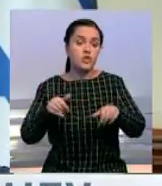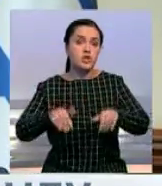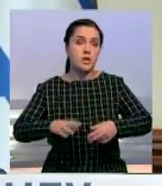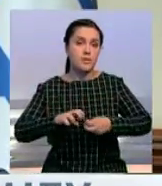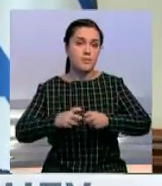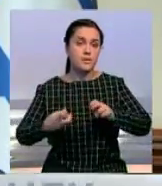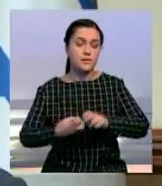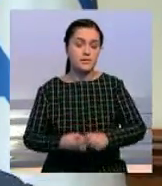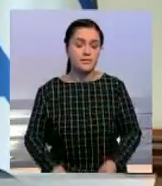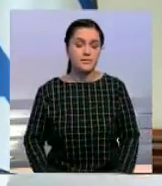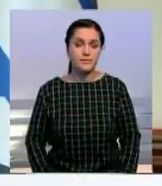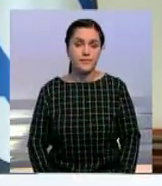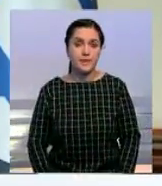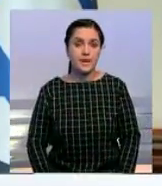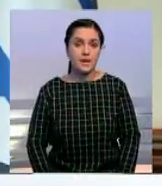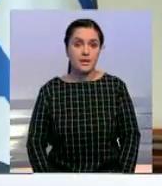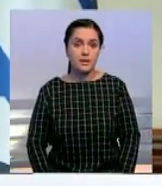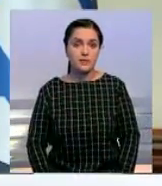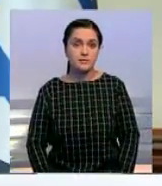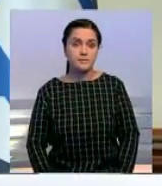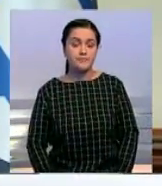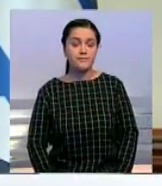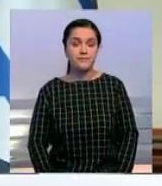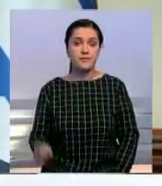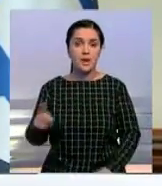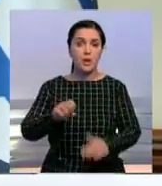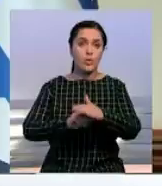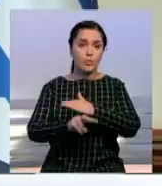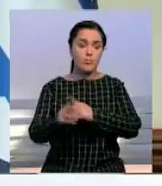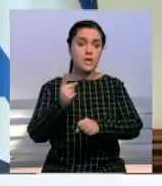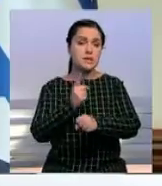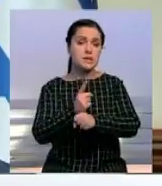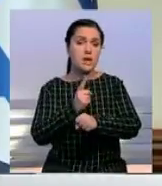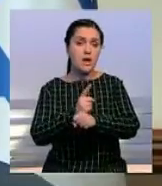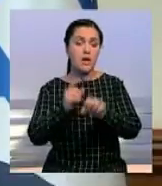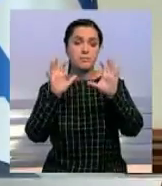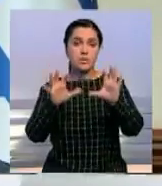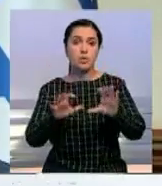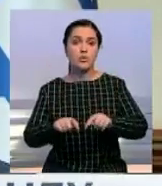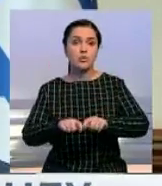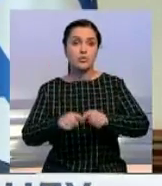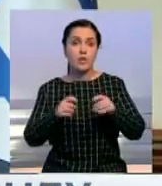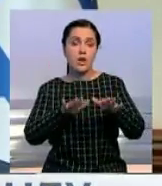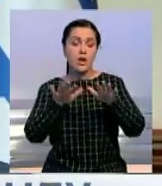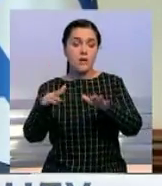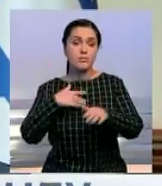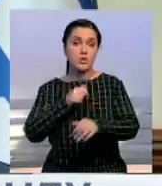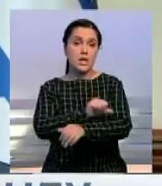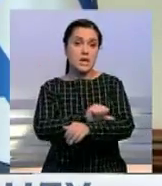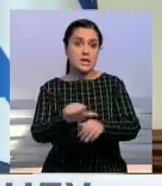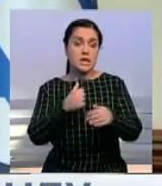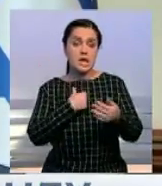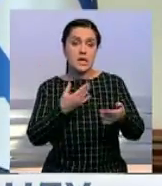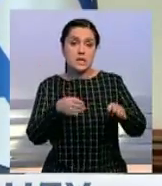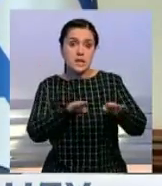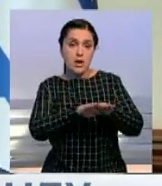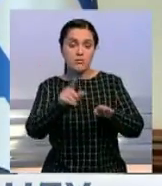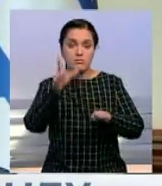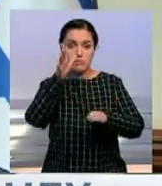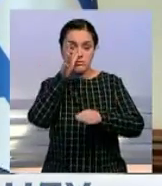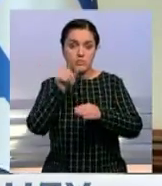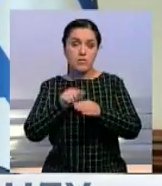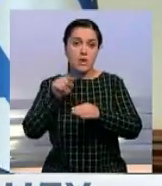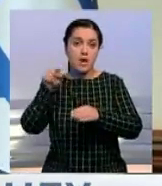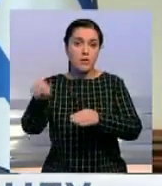Что касается нелегалов, то мы тут действуем по разным направлениям. На границе закрыли им доступ. Одновременно пытаемся принять законы, которые осложнили бы тем, кто